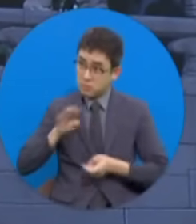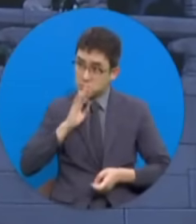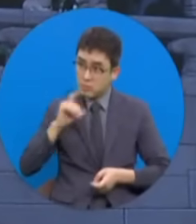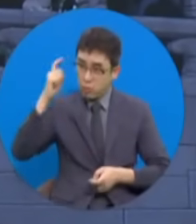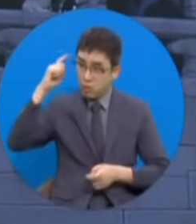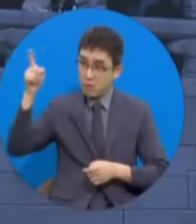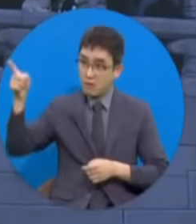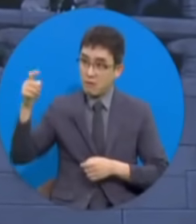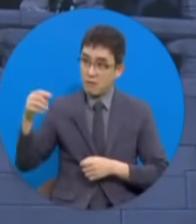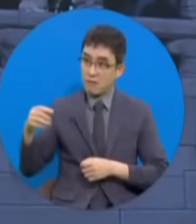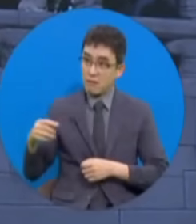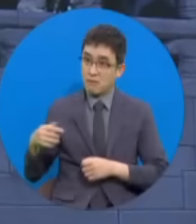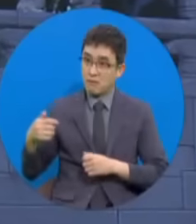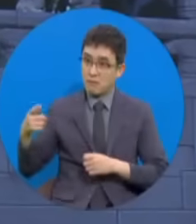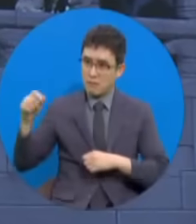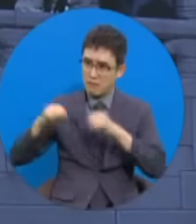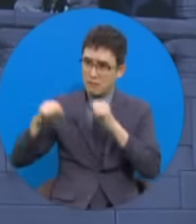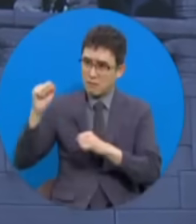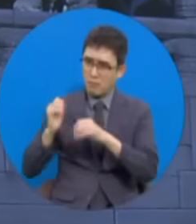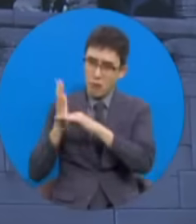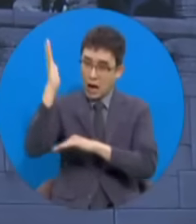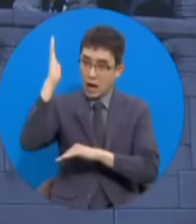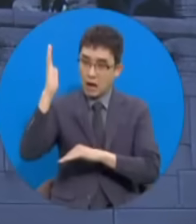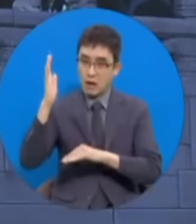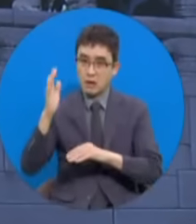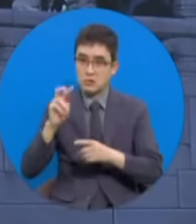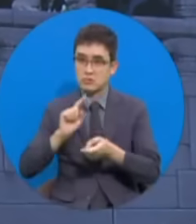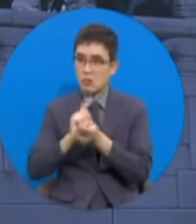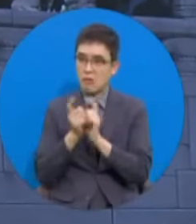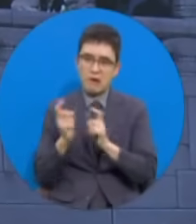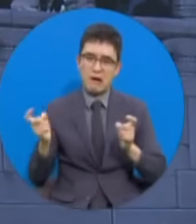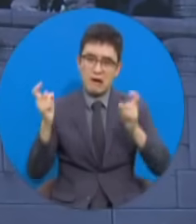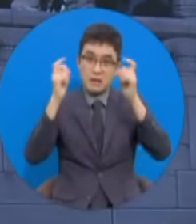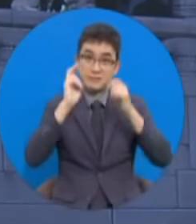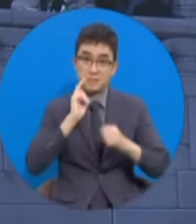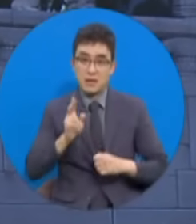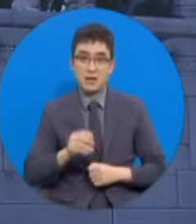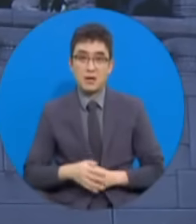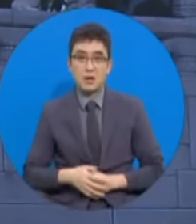있느냐, 해당 행위 맞지 않느냐, 갑론을박이